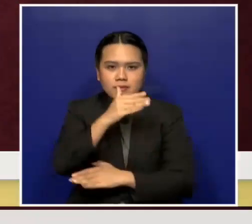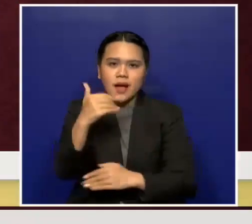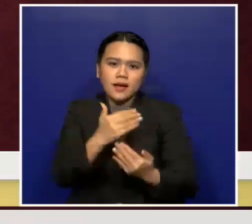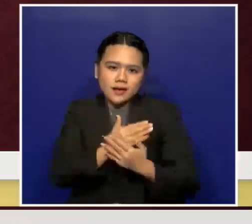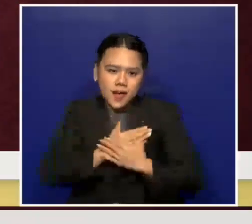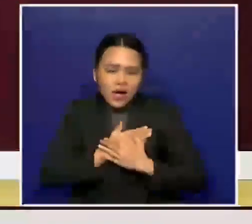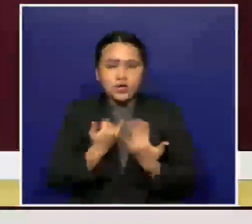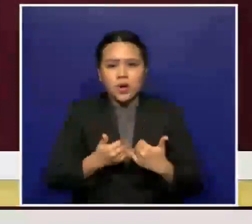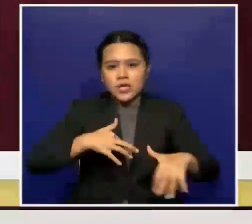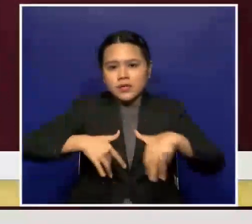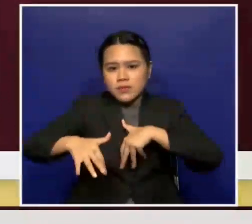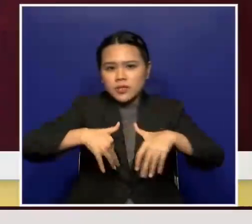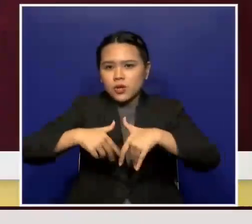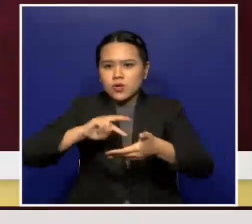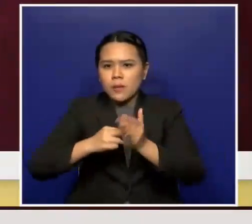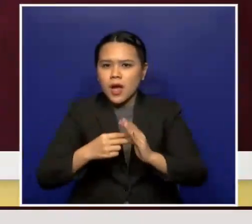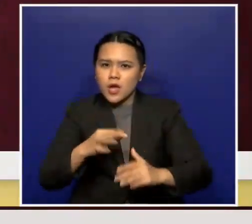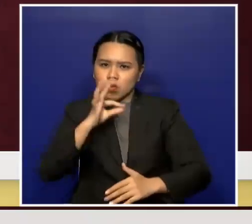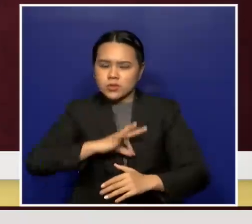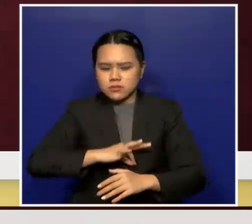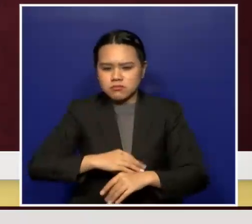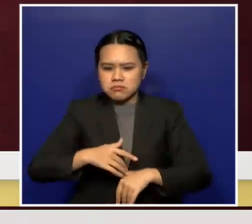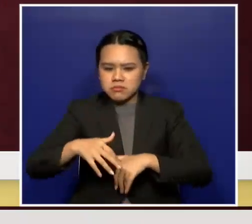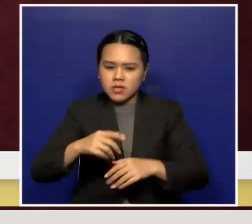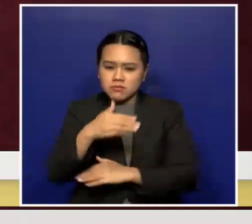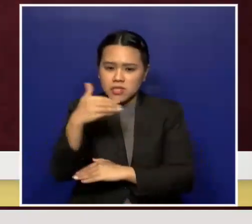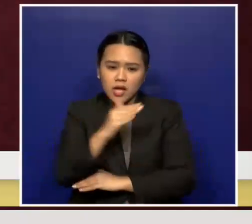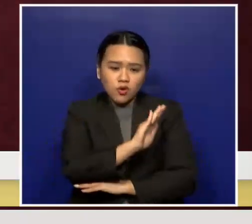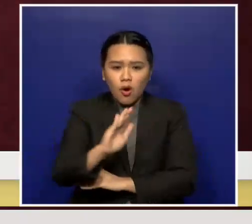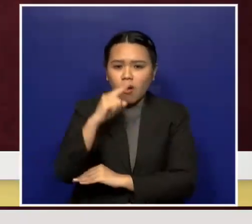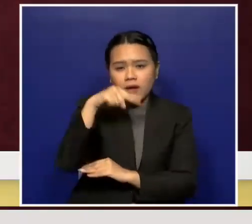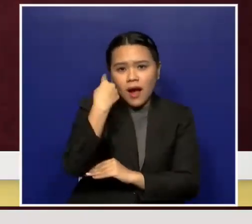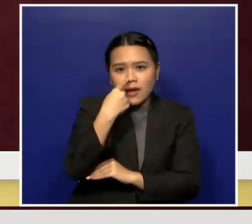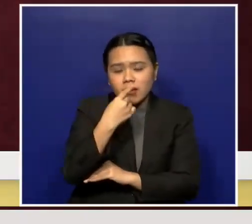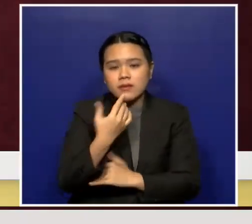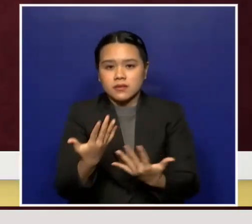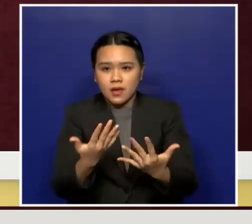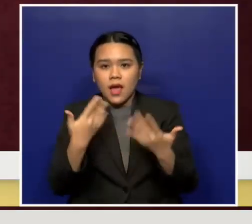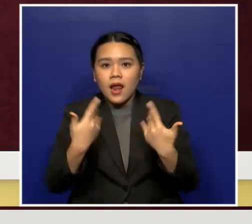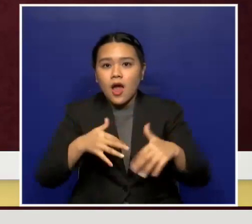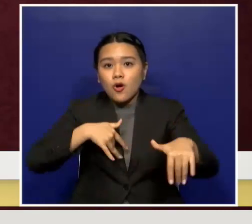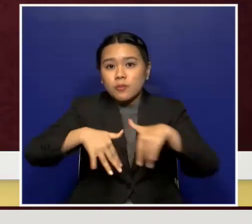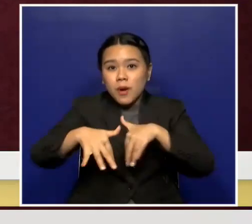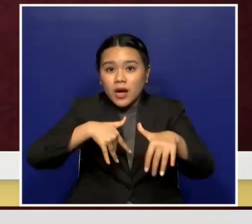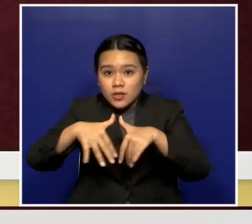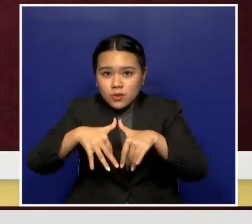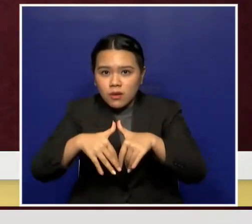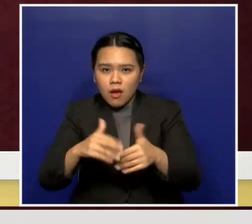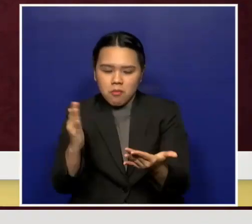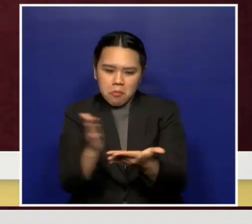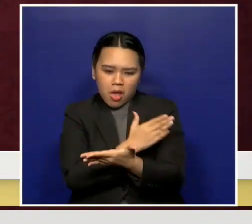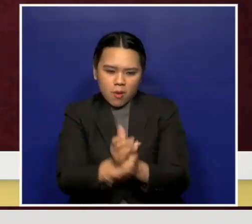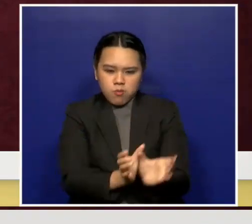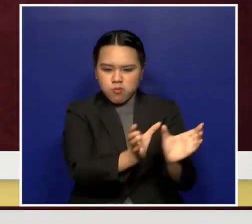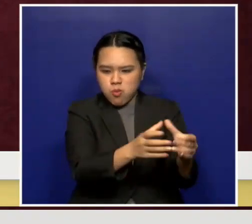ว่าชาติเป็นของใครบางกลุ่มบางคนสำเนียกไปด้วยและประชาชนถูกบกแตกแยกปกครองอ